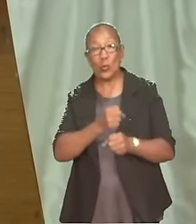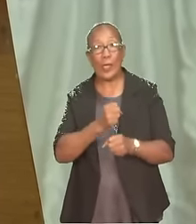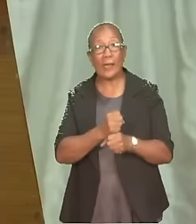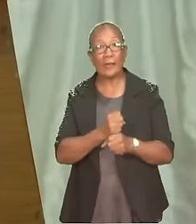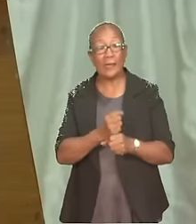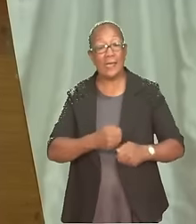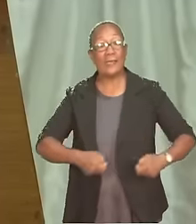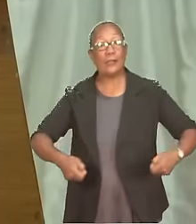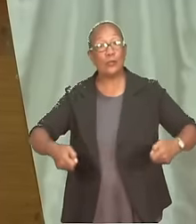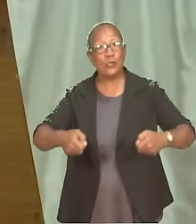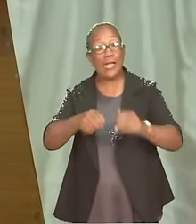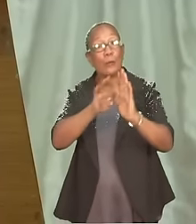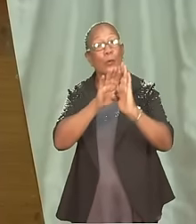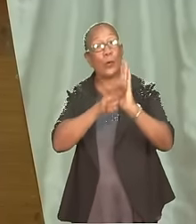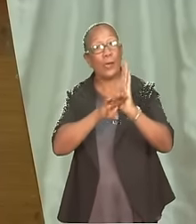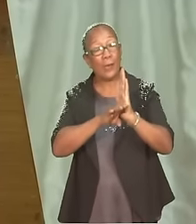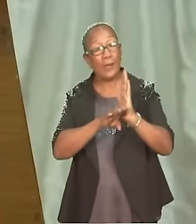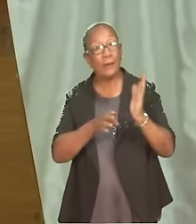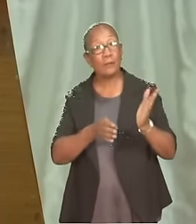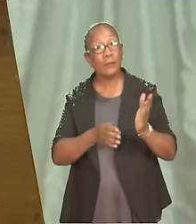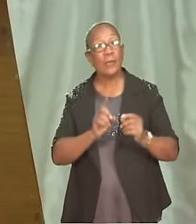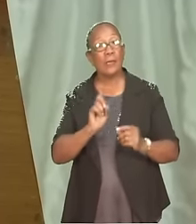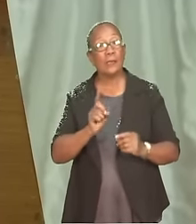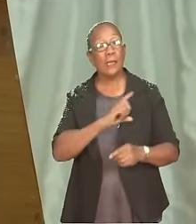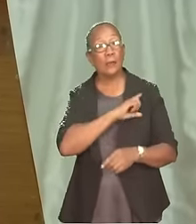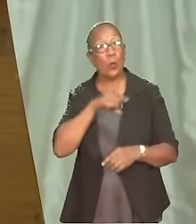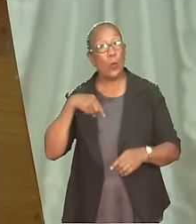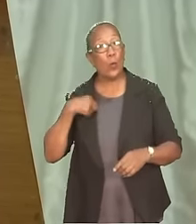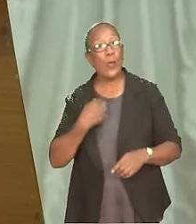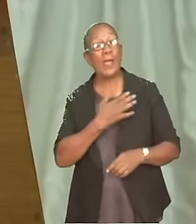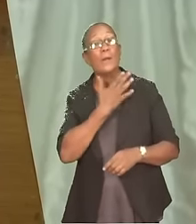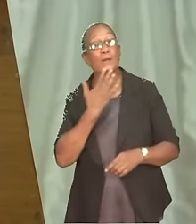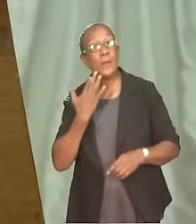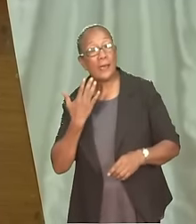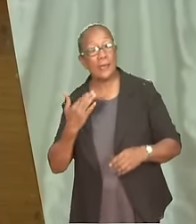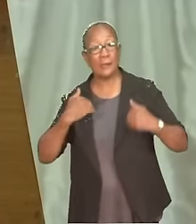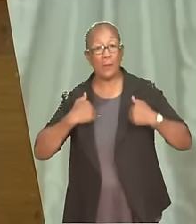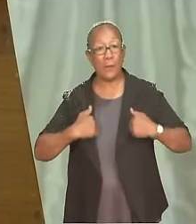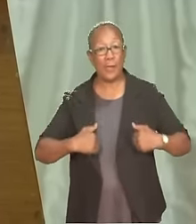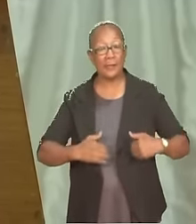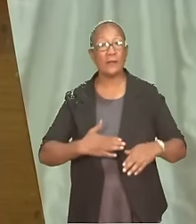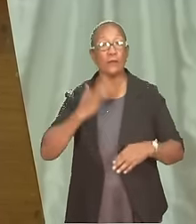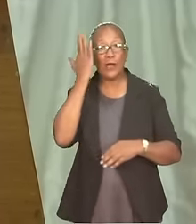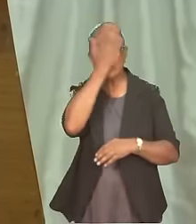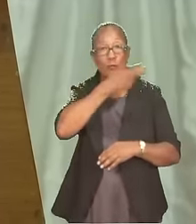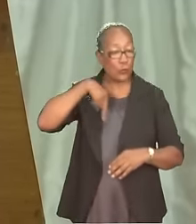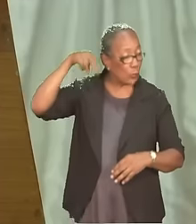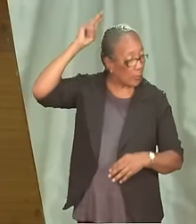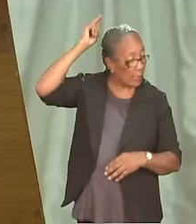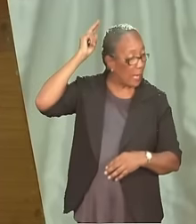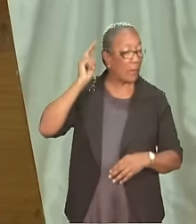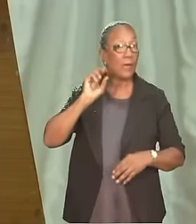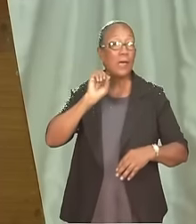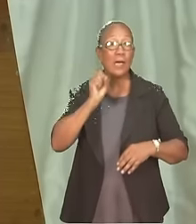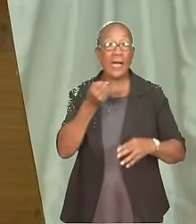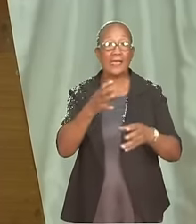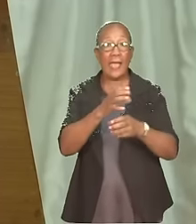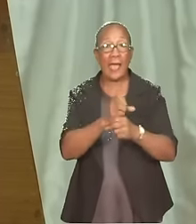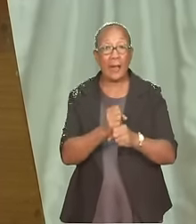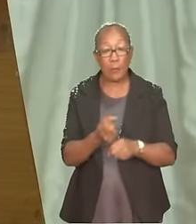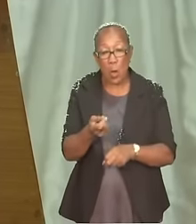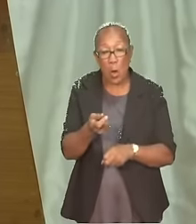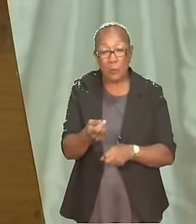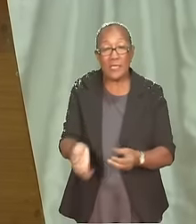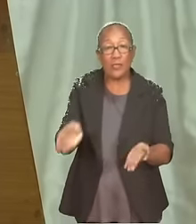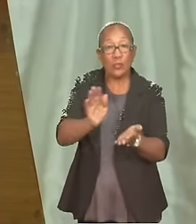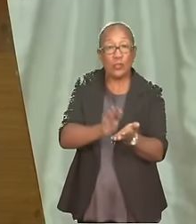sociaal programma van ons? Dat we makkelijker de burger kunnen bereiken om geld op hun rekening te storten. En niet via ambtenaren